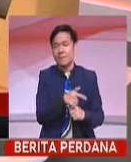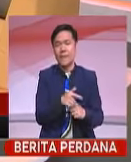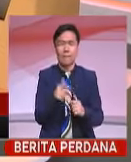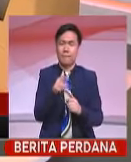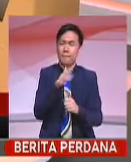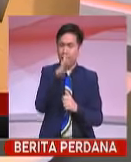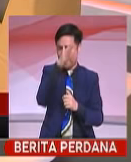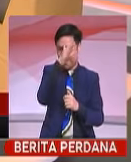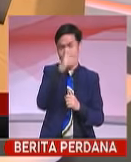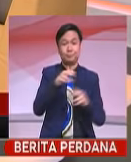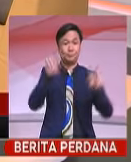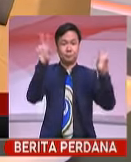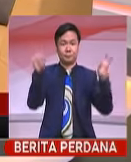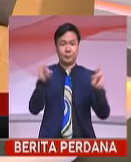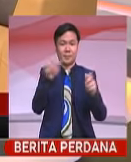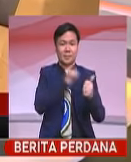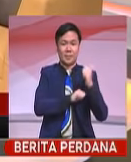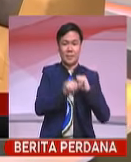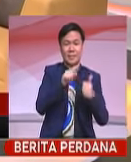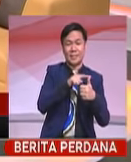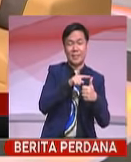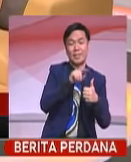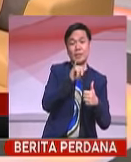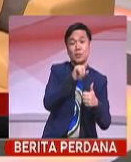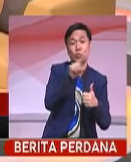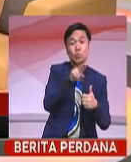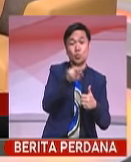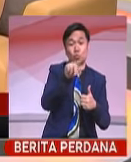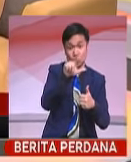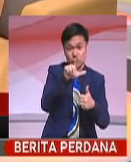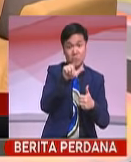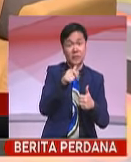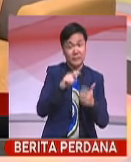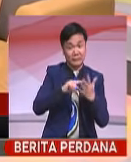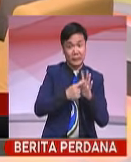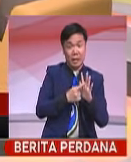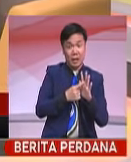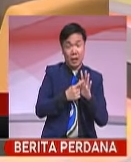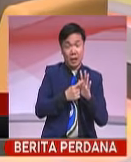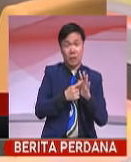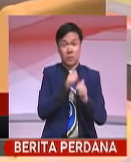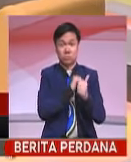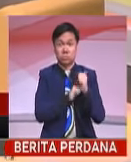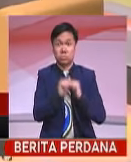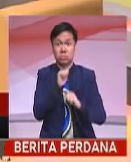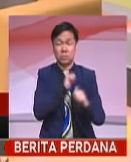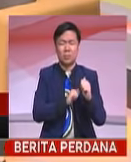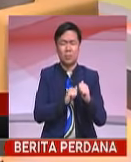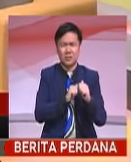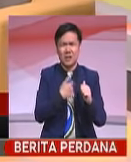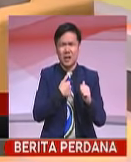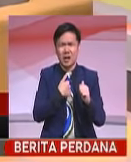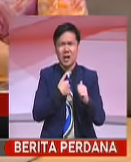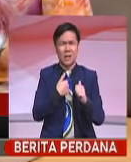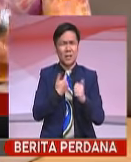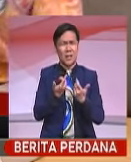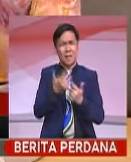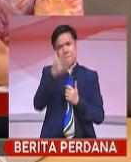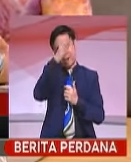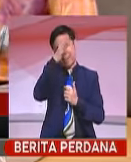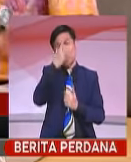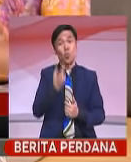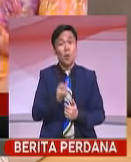Pelakon utama drama Ikhlas, Izu Islam, mengakui pada awalnya agak sukar untuk membawakan watak sebagai seorang bapa